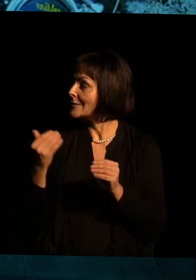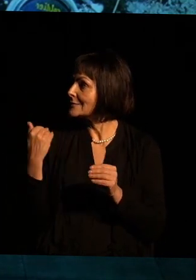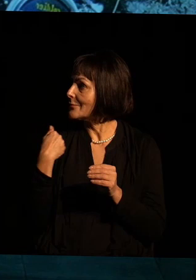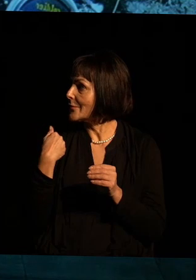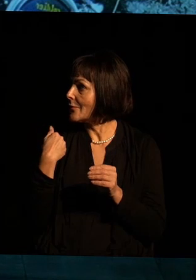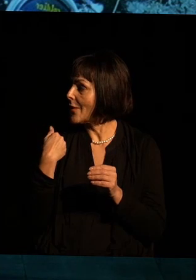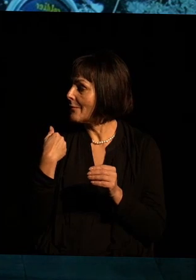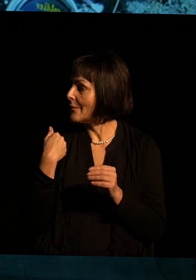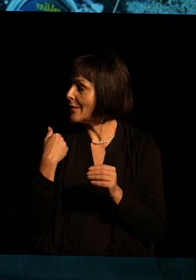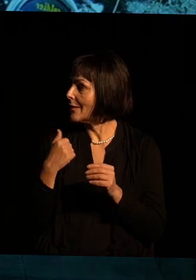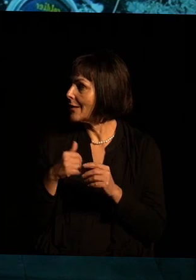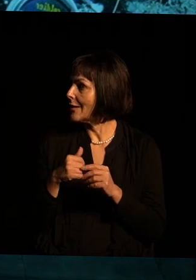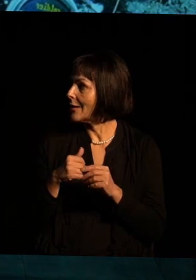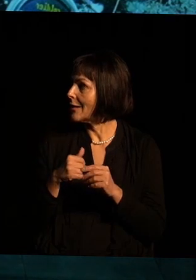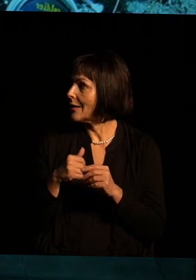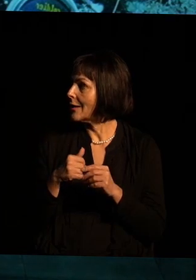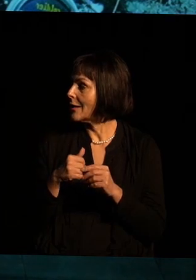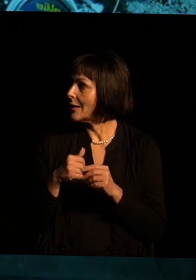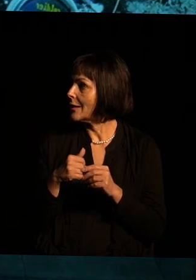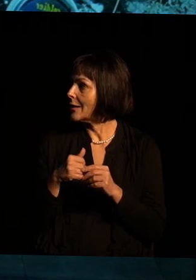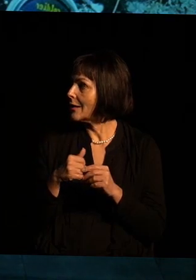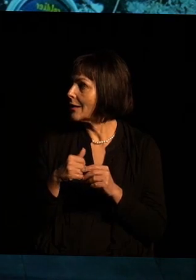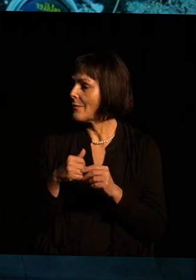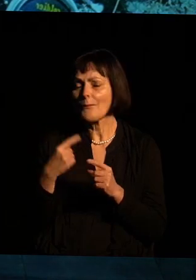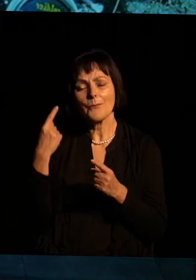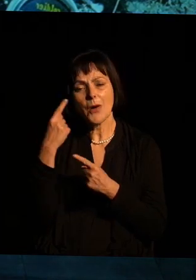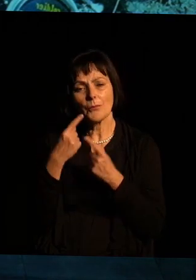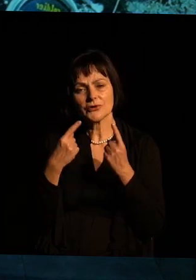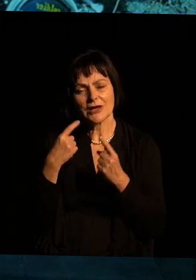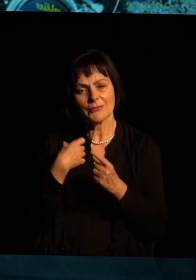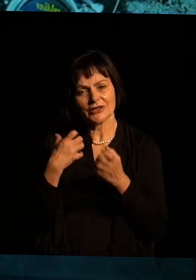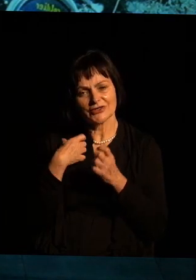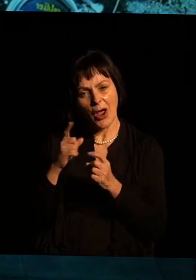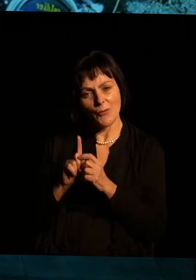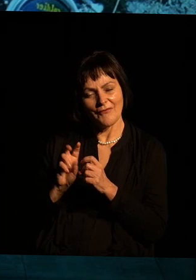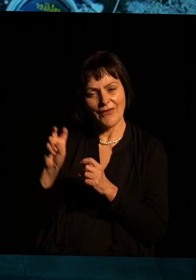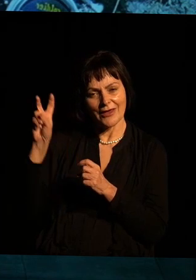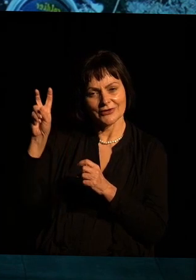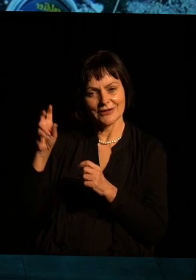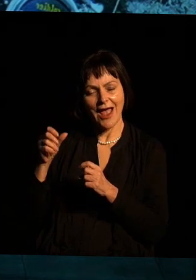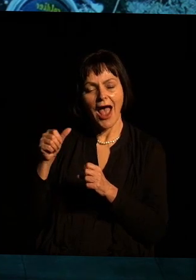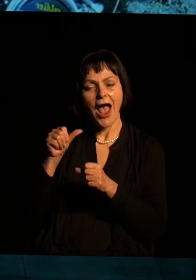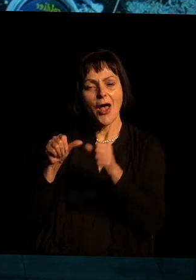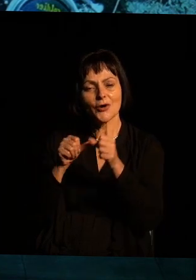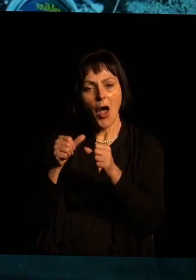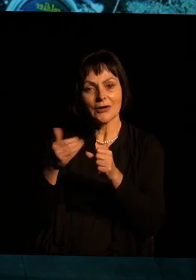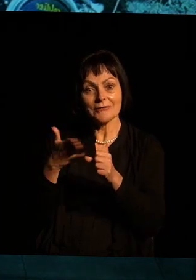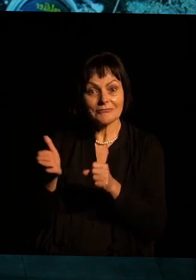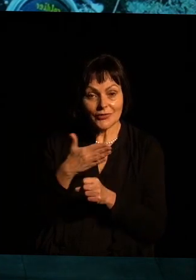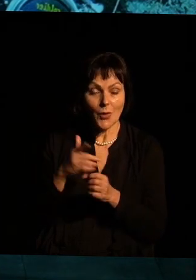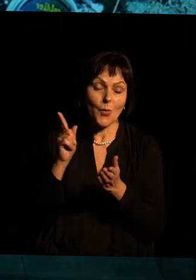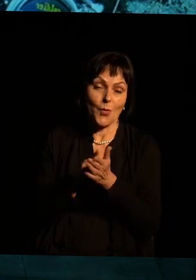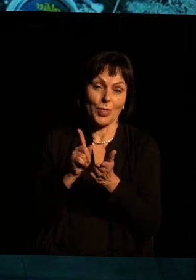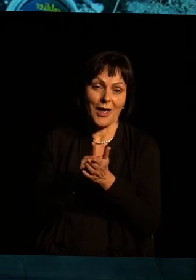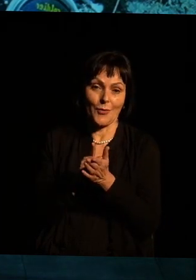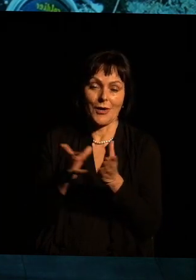tym Torres del Paine, to tak sobie pomyślałem, że chciałbym tam być. I nie minął rok i właśnie udało mi się tutaj